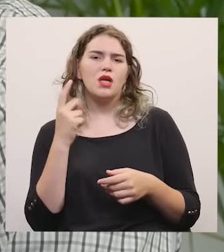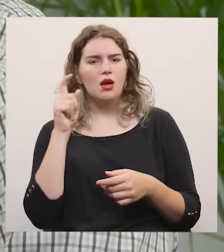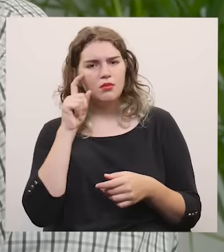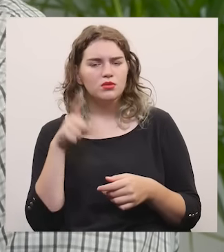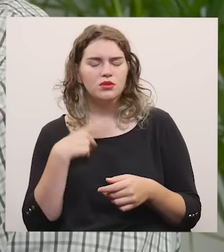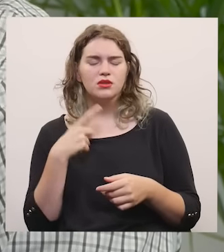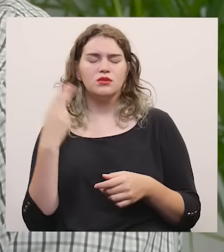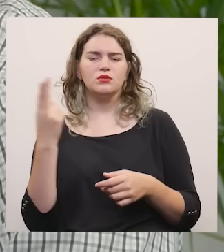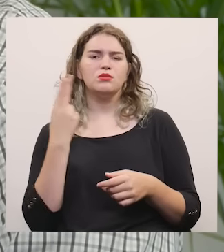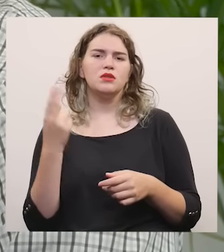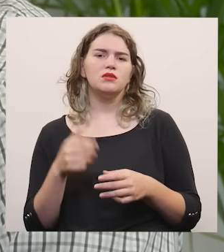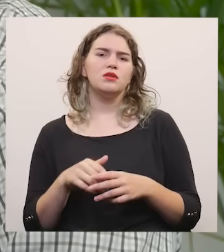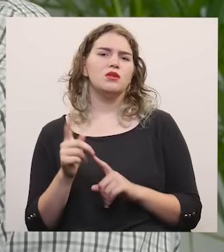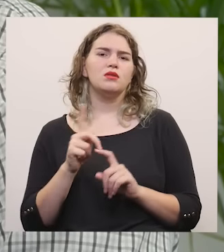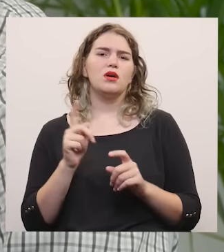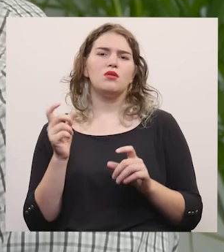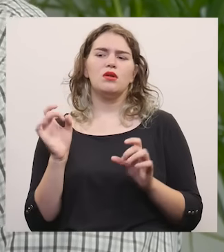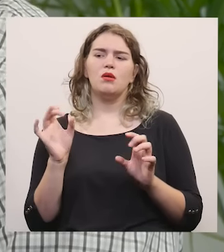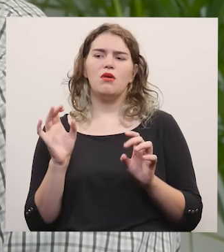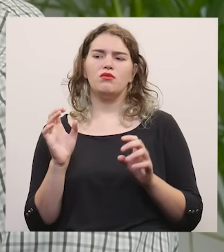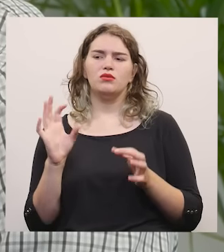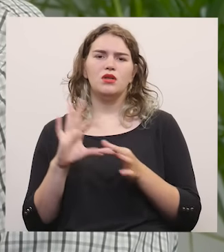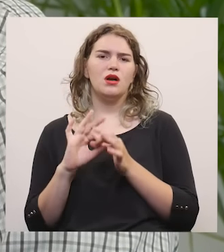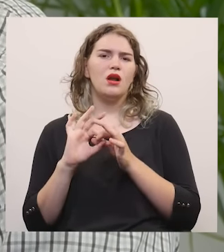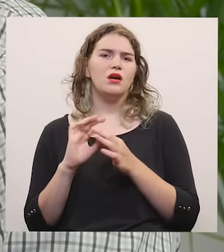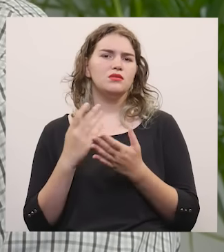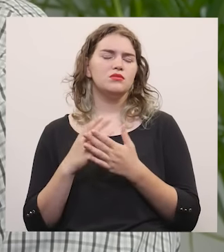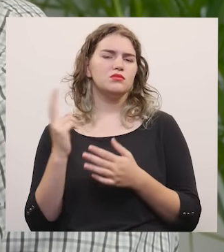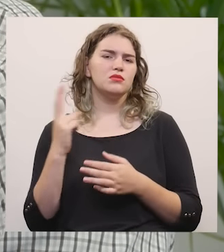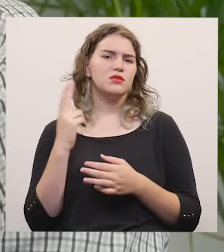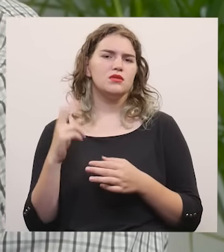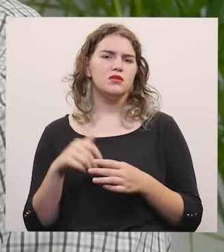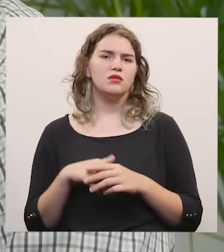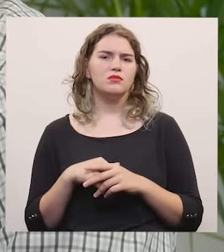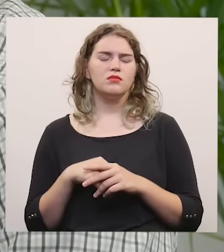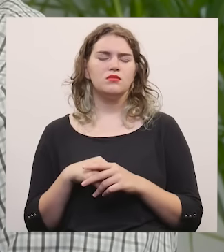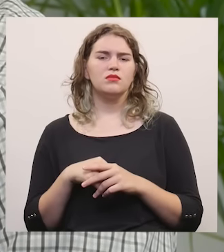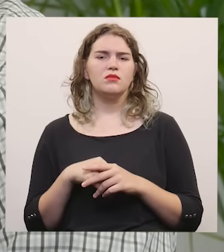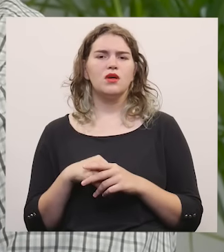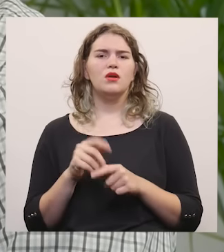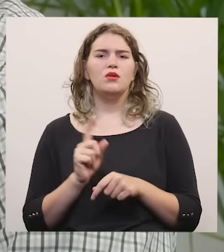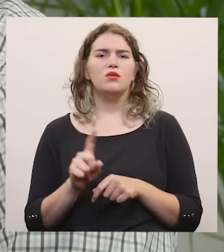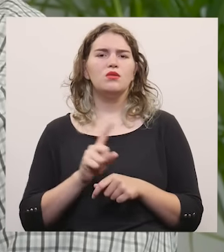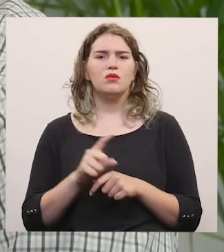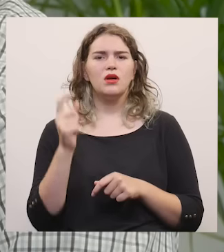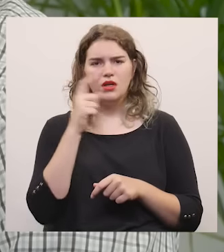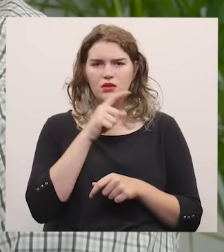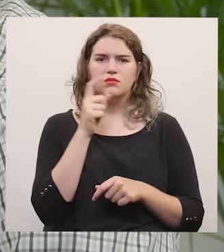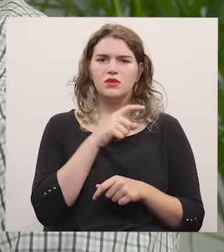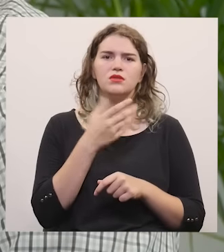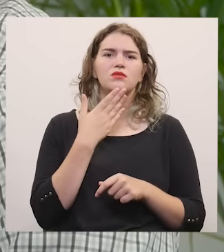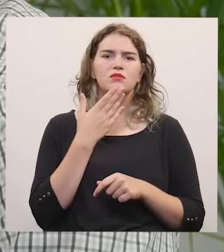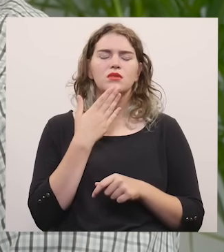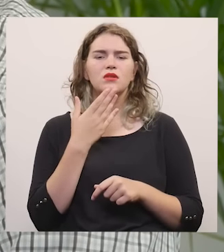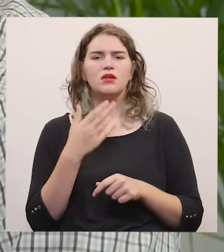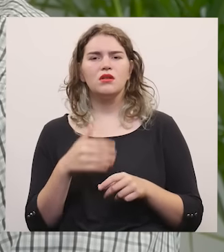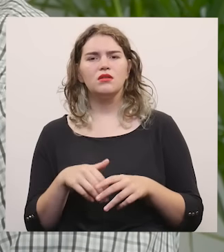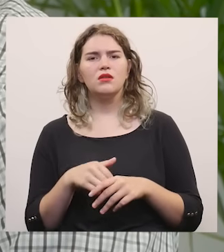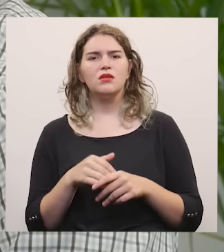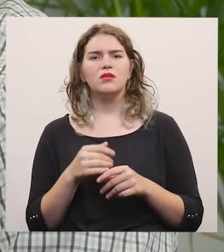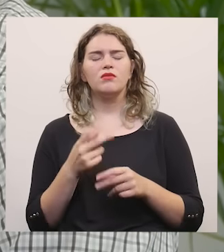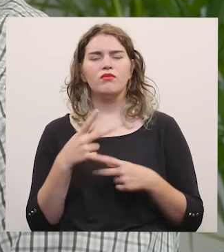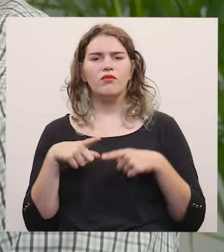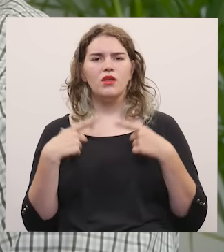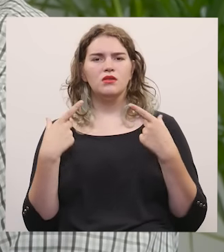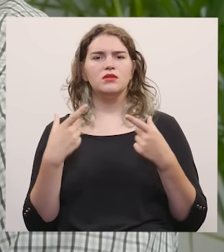am crezut că există Dumnezeu, dar n-am avut o relație cu Dumnezeu. Lucru care, din păcate, lipsește, cred că,